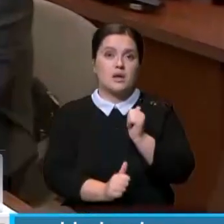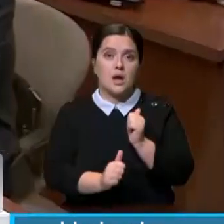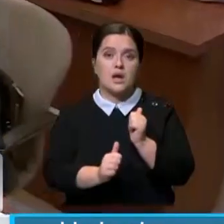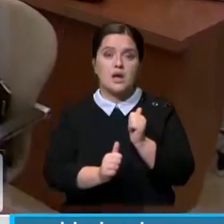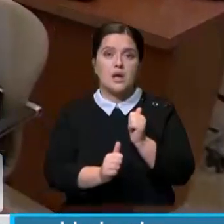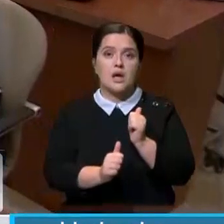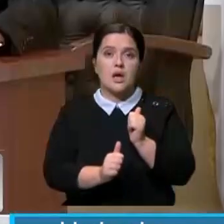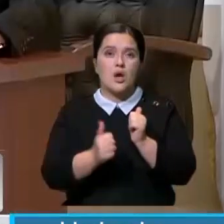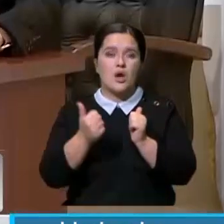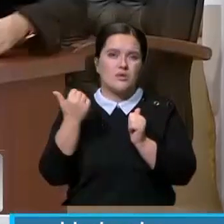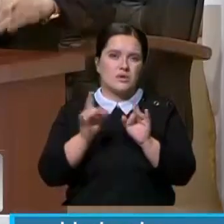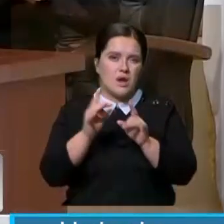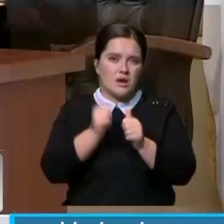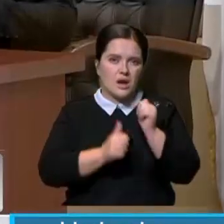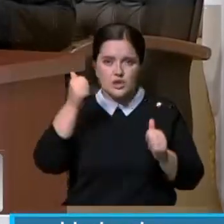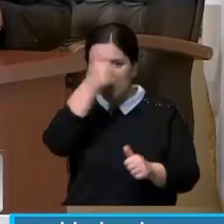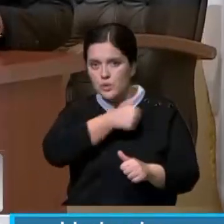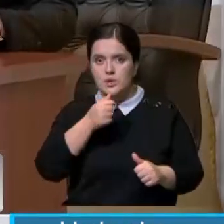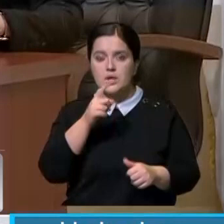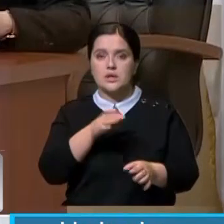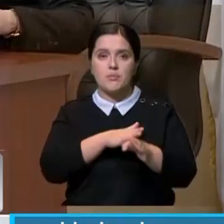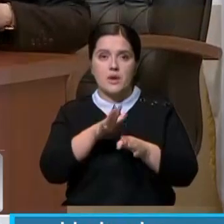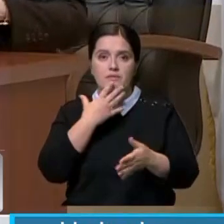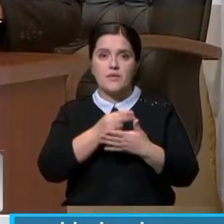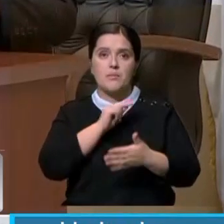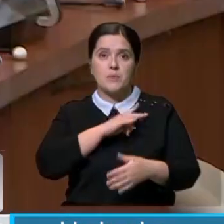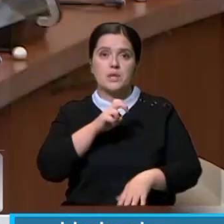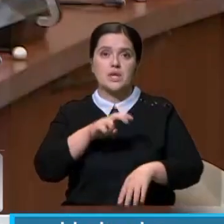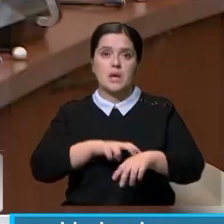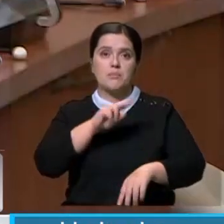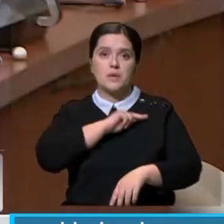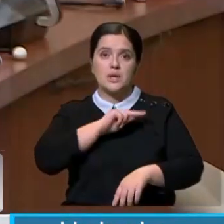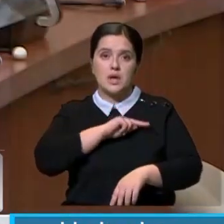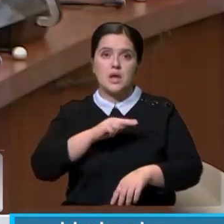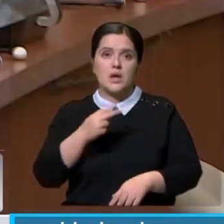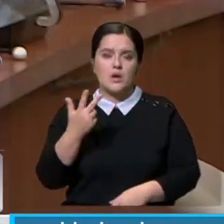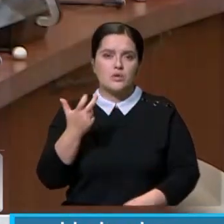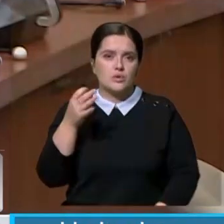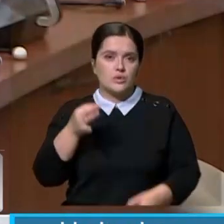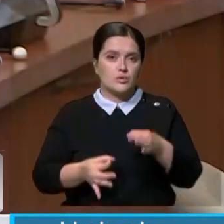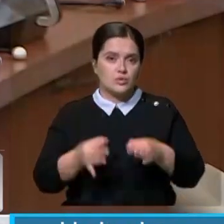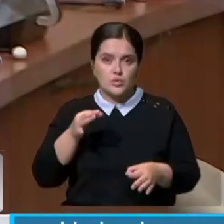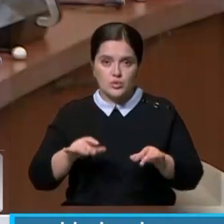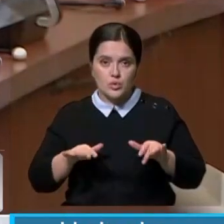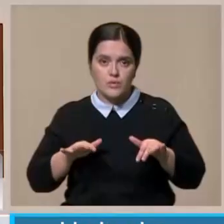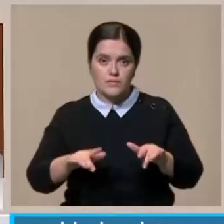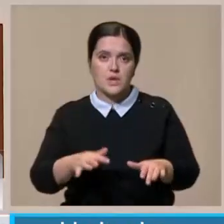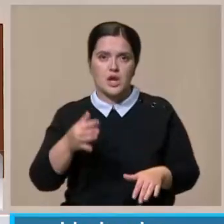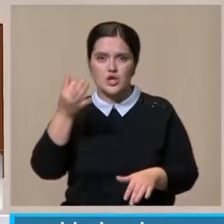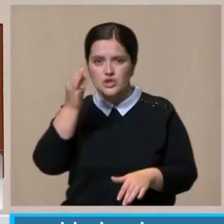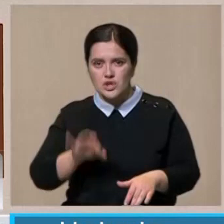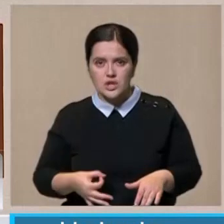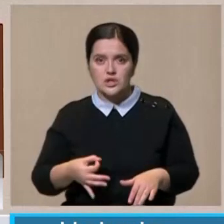Гениат. По ее словам, каждый год за ненадлежащее выполнение своих обязанностей на медработников заводят порядка 300 уголовных